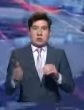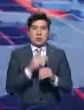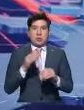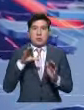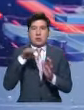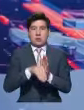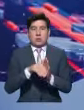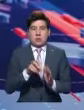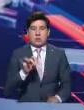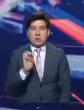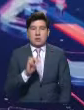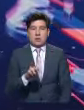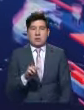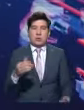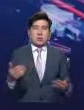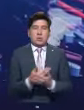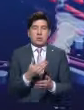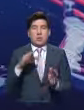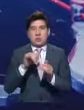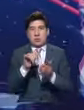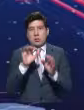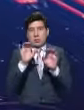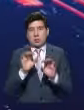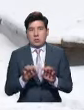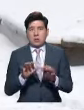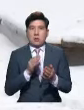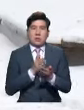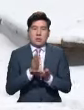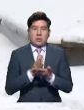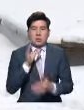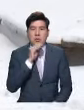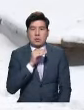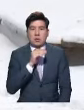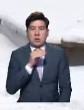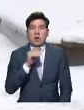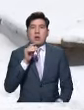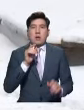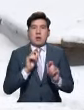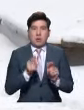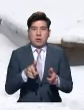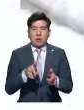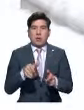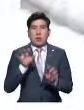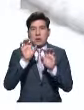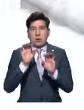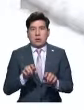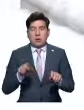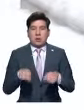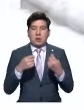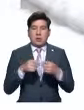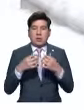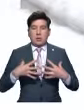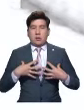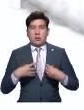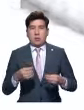бұлтартпаушылық қағидатын қамтамасыз ететін осы заң жобасы бола алады. Мақұлданған заң жобасы барлық құқығы бұзылған, денсаулығына